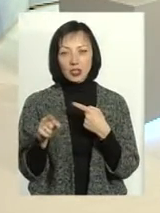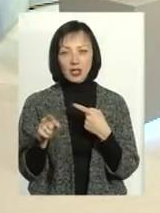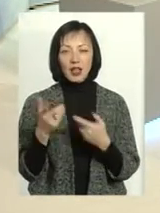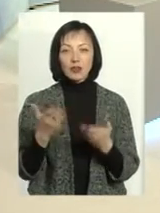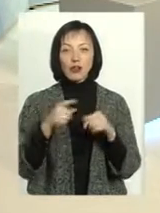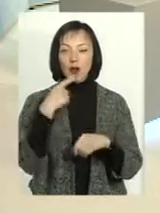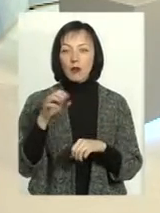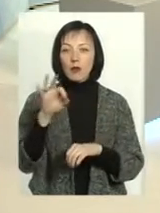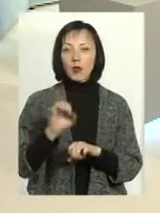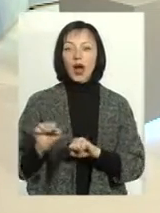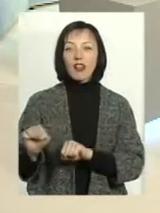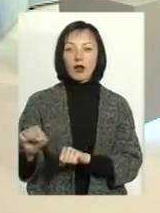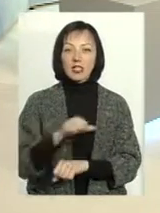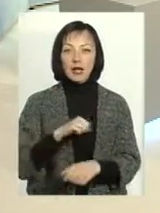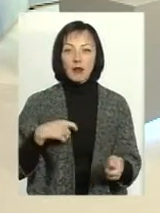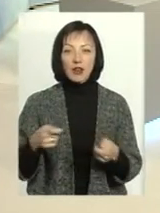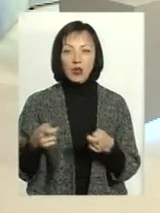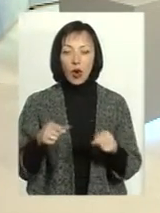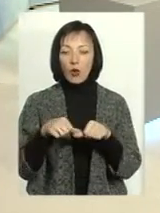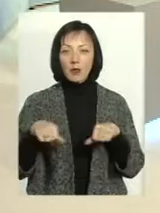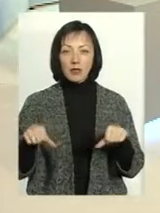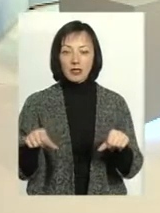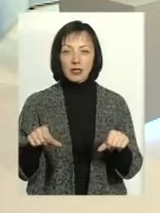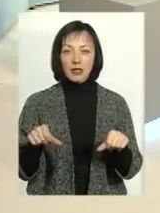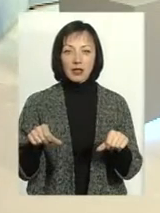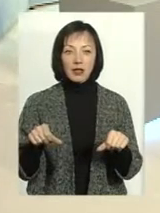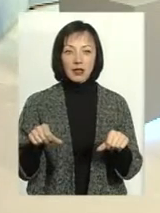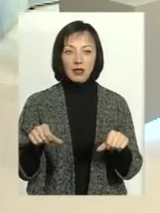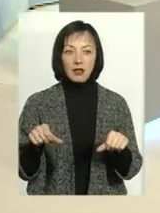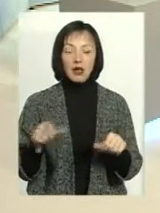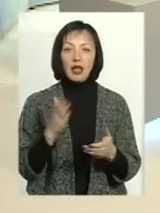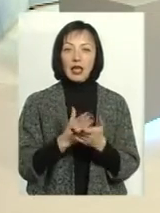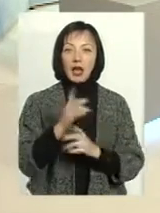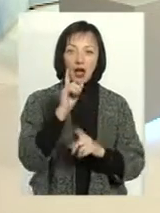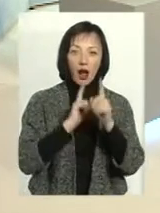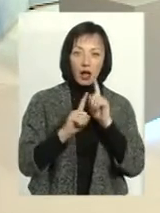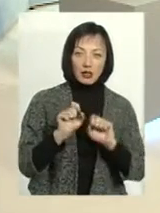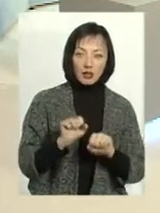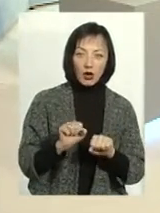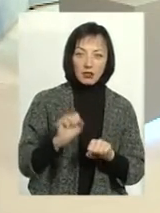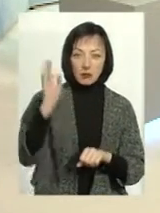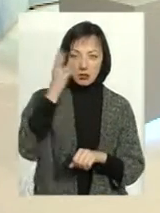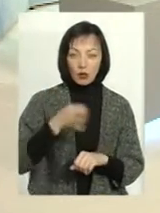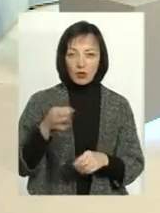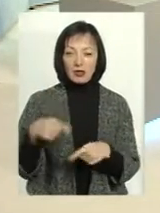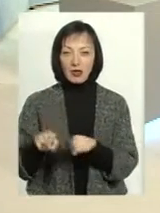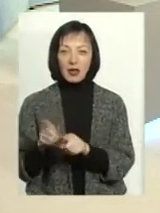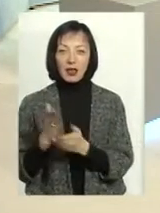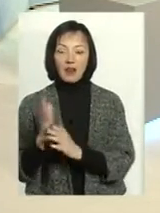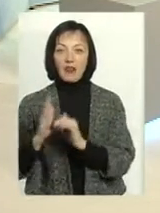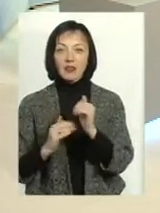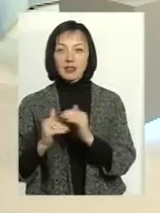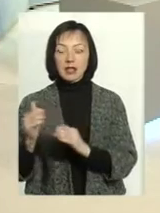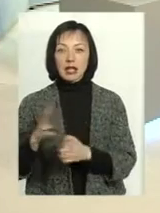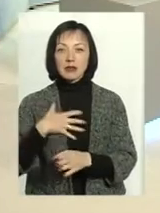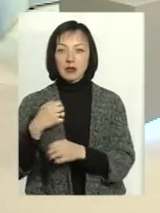органи адвокатського самоврядування, то комісія, вона не при раді діє. Як є рада адвокатів Хмельницької області, так і є